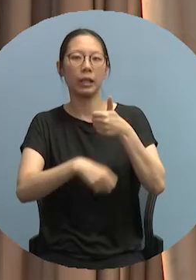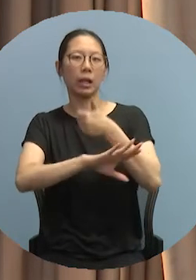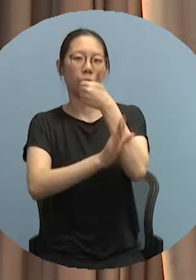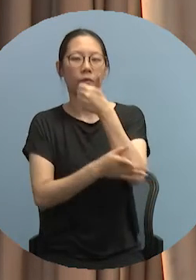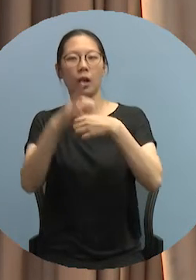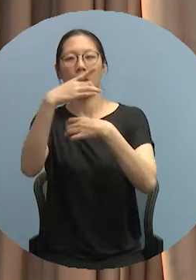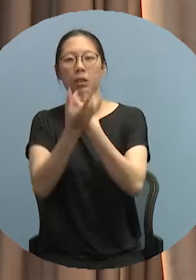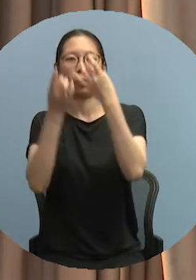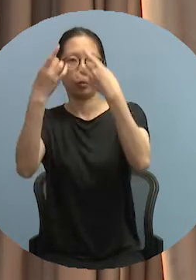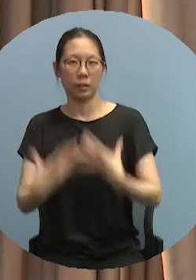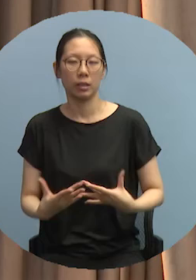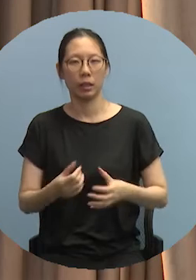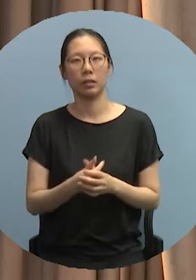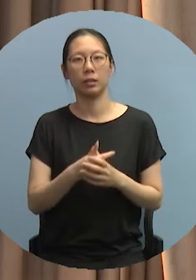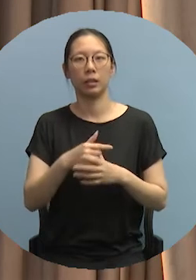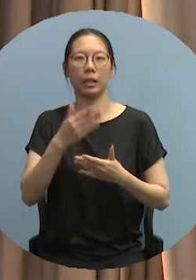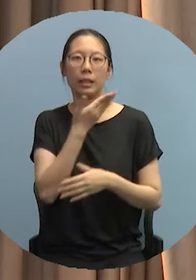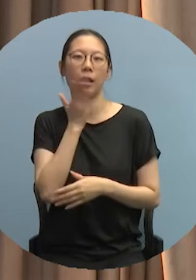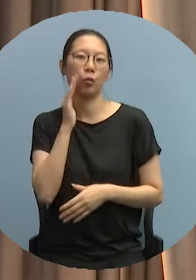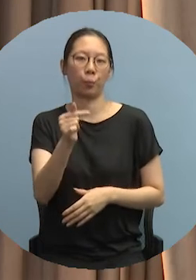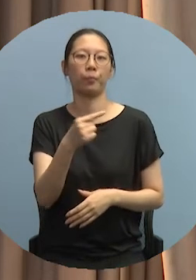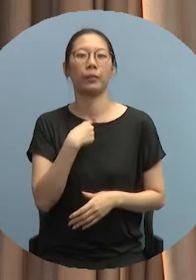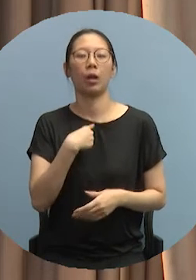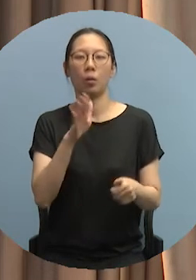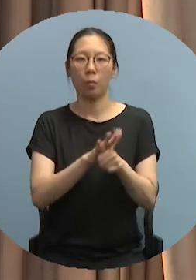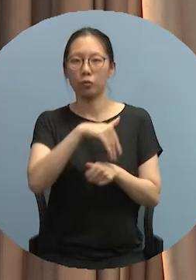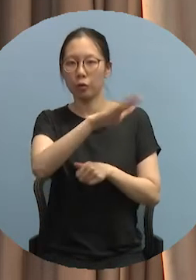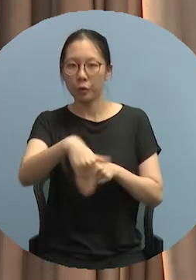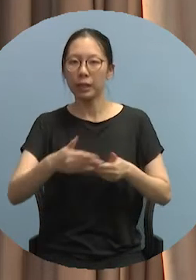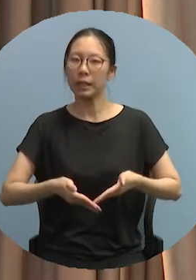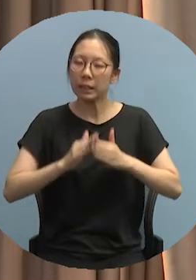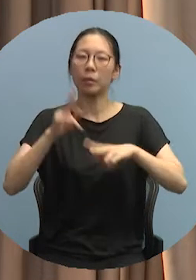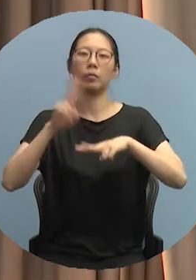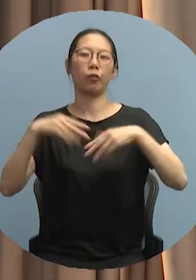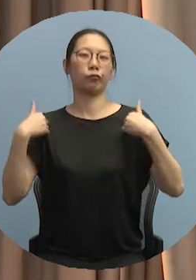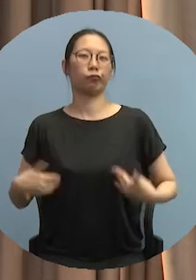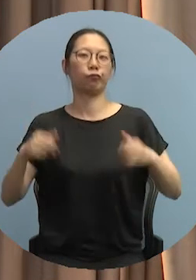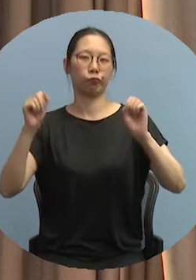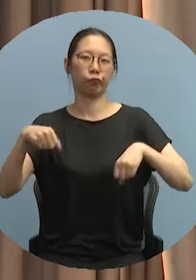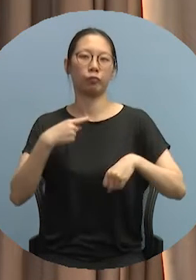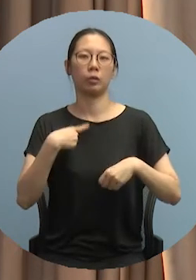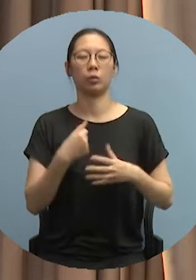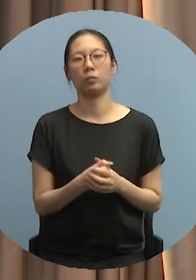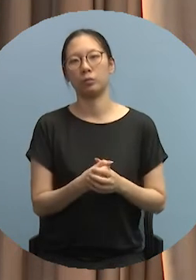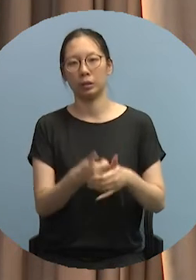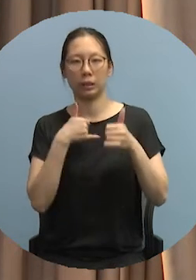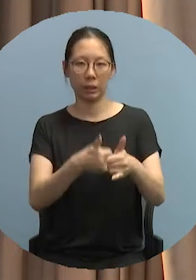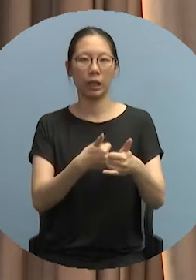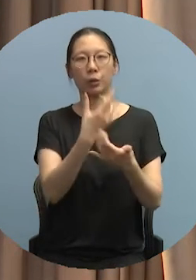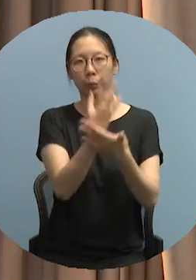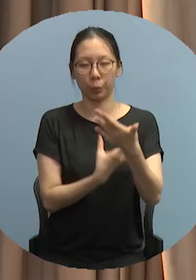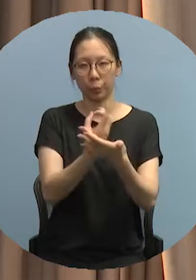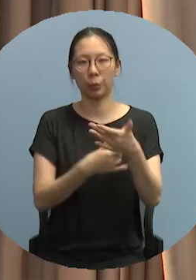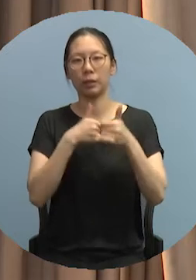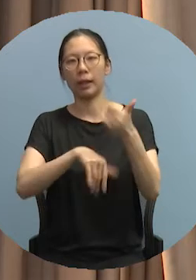於基本法和一國兩制的正面態度，幫助他們建立國民身份認同，